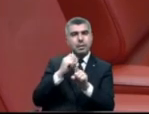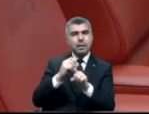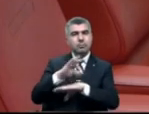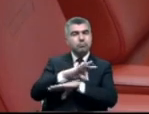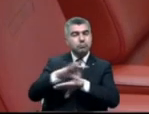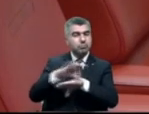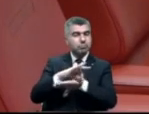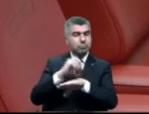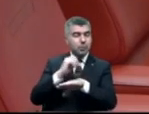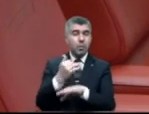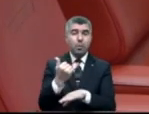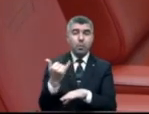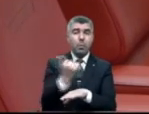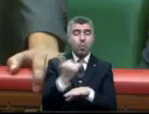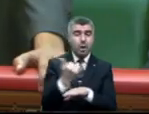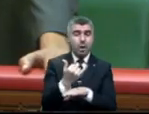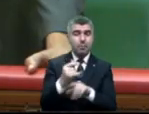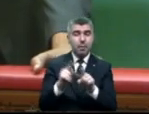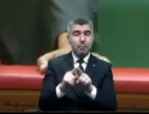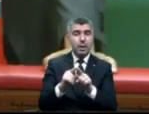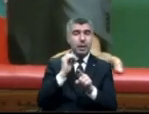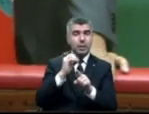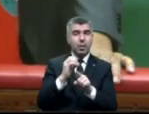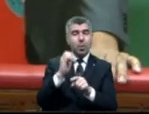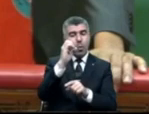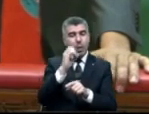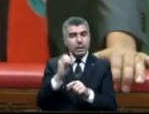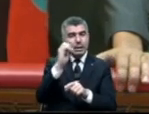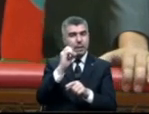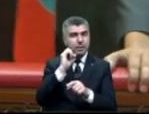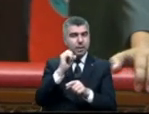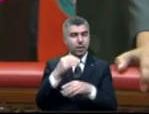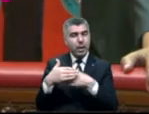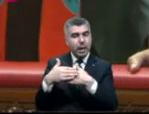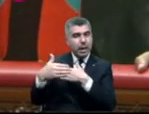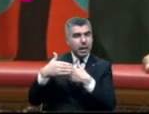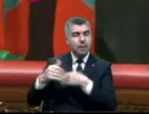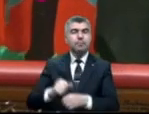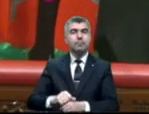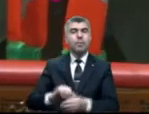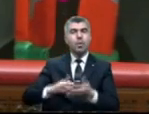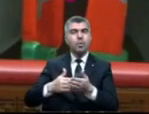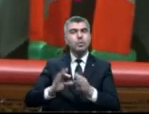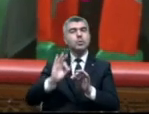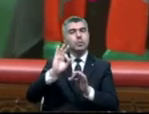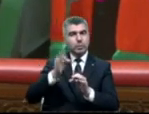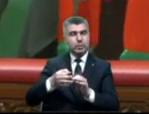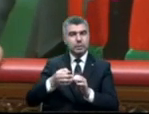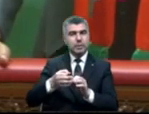مؤسسة مهمة جدا اللي كتقوم في تفيلات، تشتغل على تفيلات وعلى فيكيك، واستبشرنا خينا بأنه